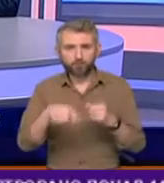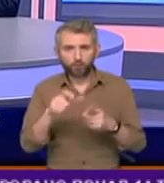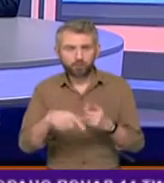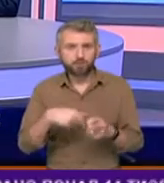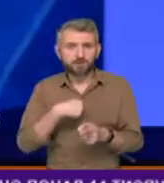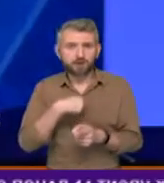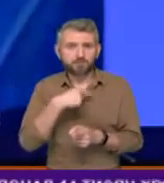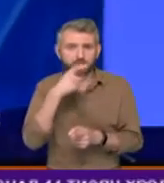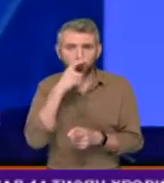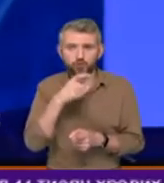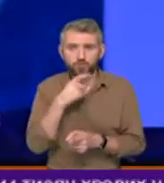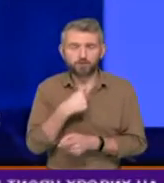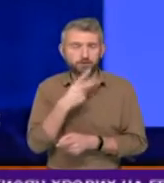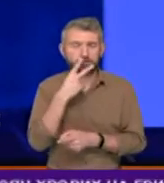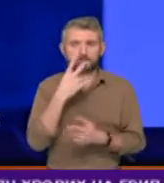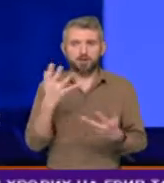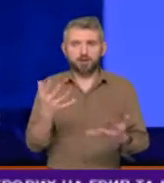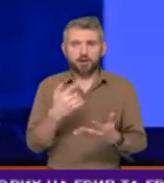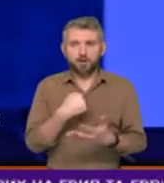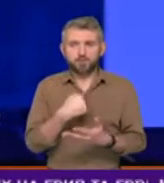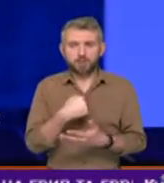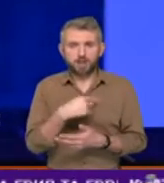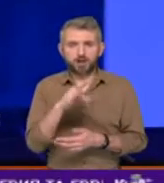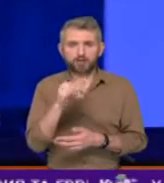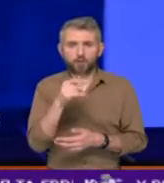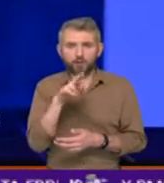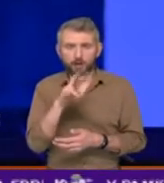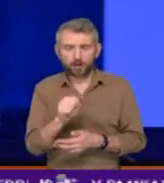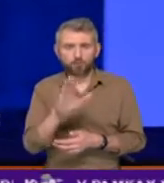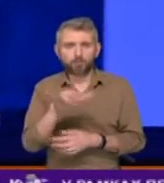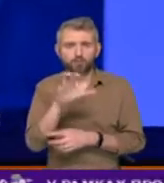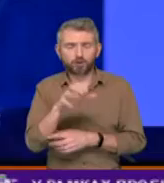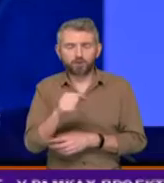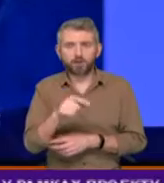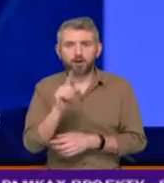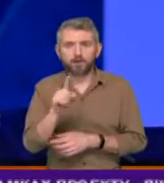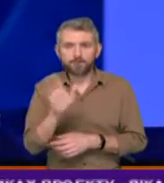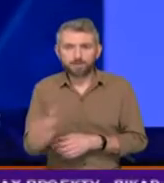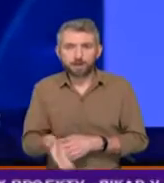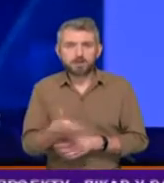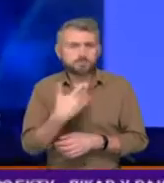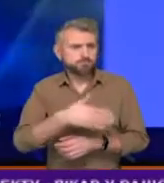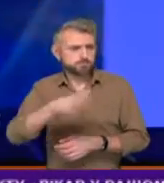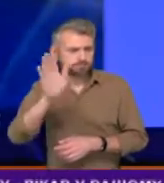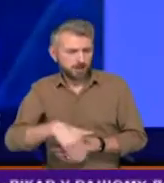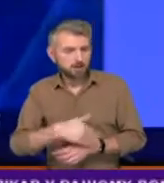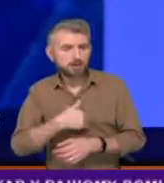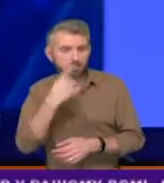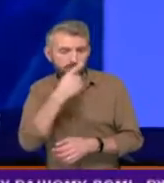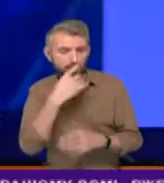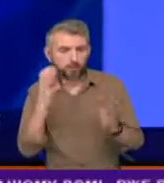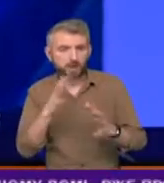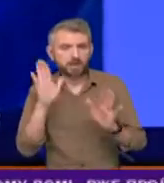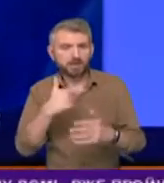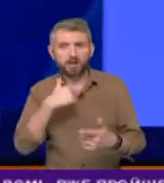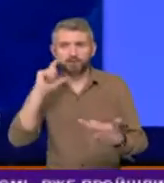зрозумів, що не стріляють, я отак дивився, що відбувається. І мене саме Нігояна потім у фотографії пригадую, шарпнув жорстко, матюкнув і казав, глаза поберіг. Я тільки